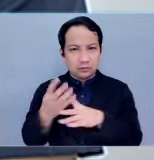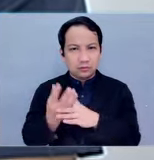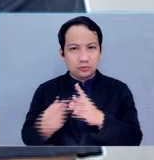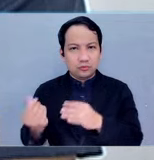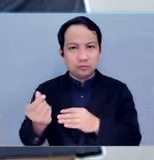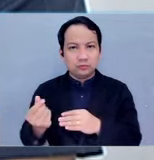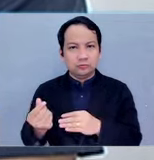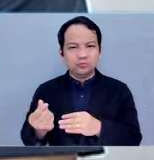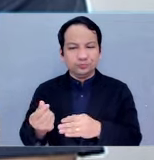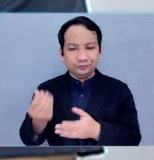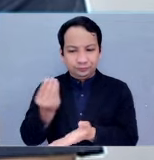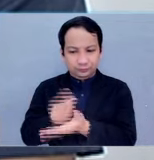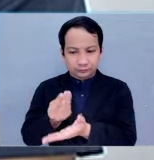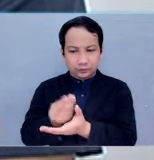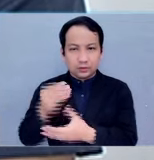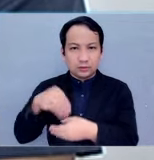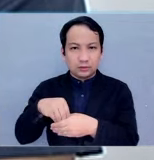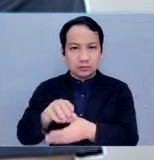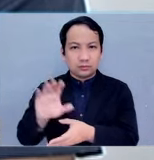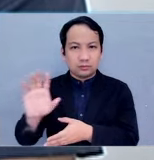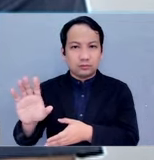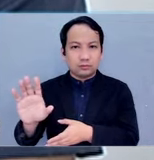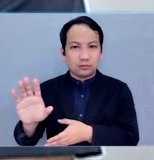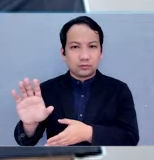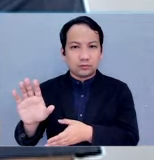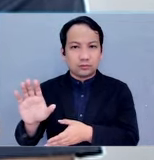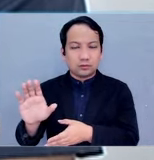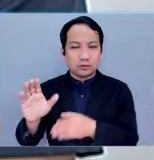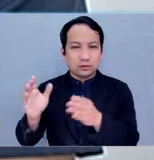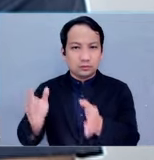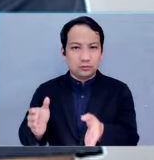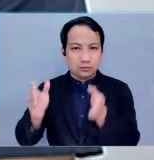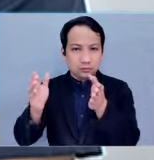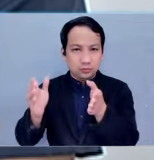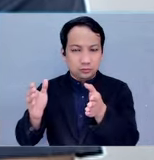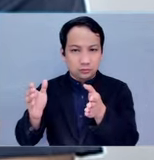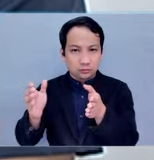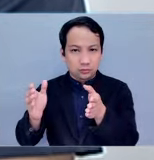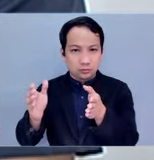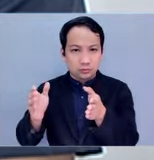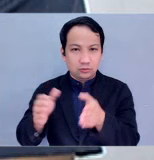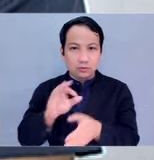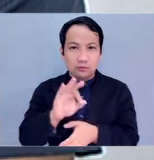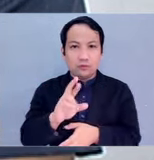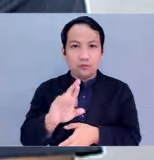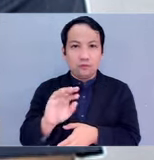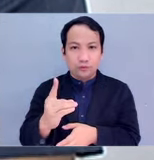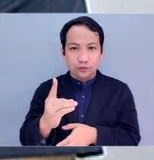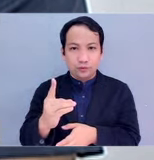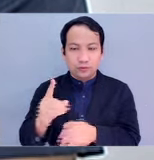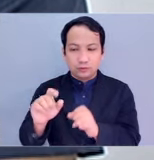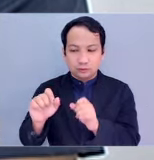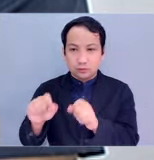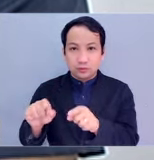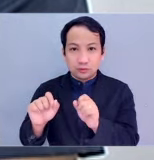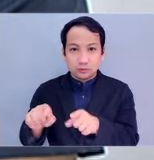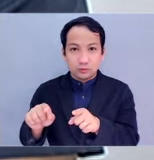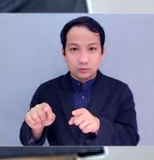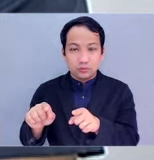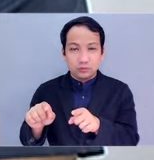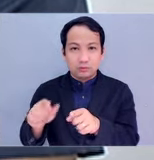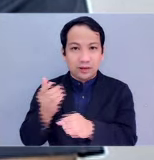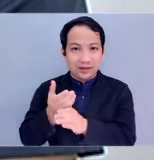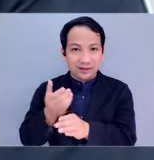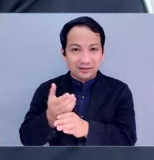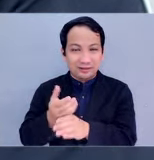pera sa establishmento na to, sa Ford. amounting more or less